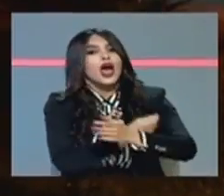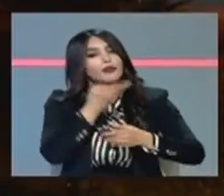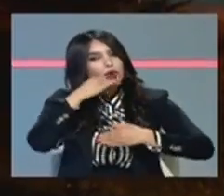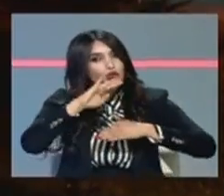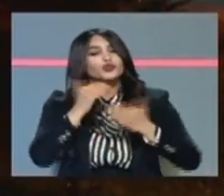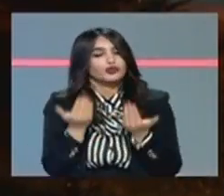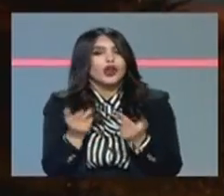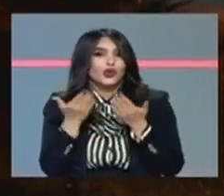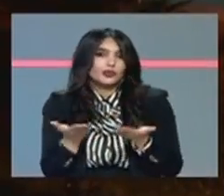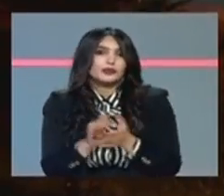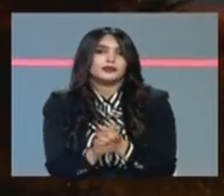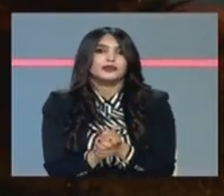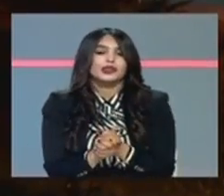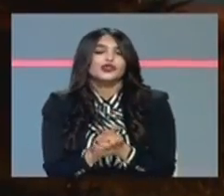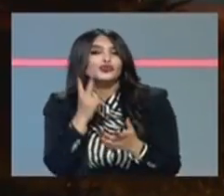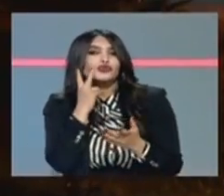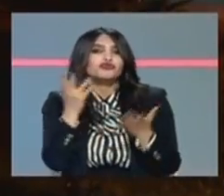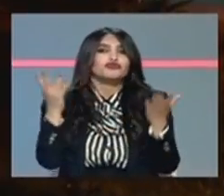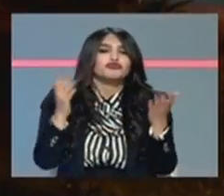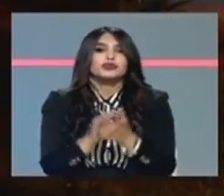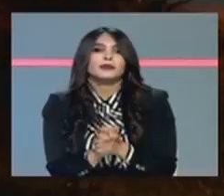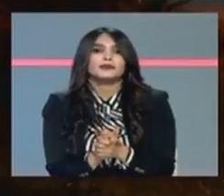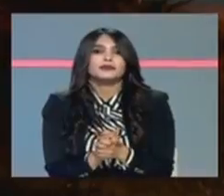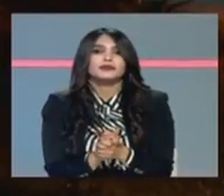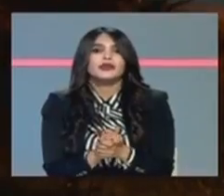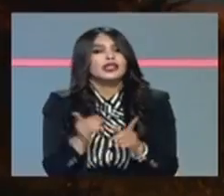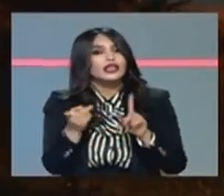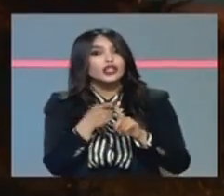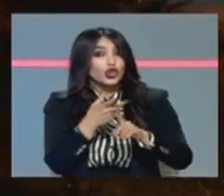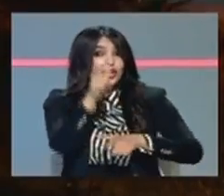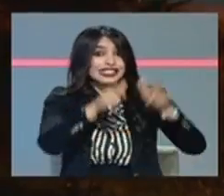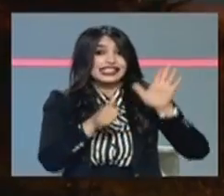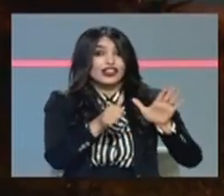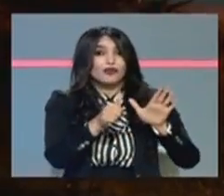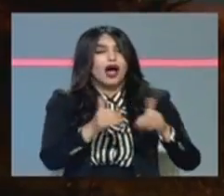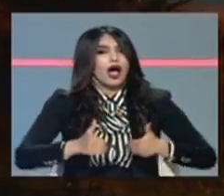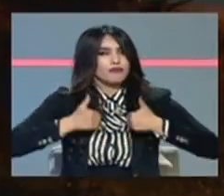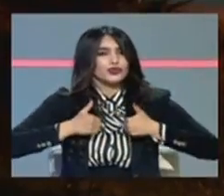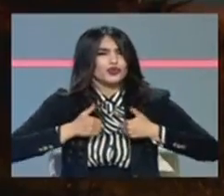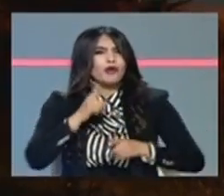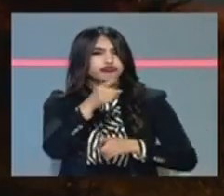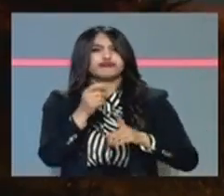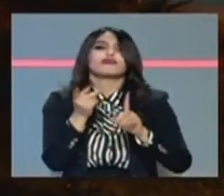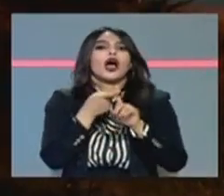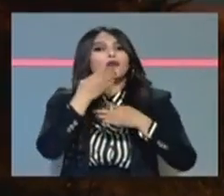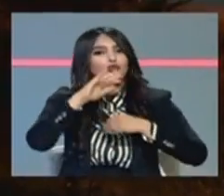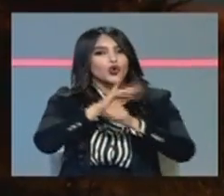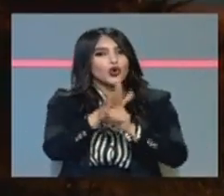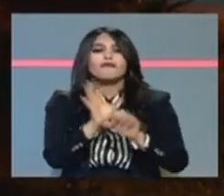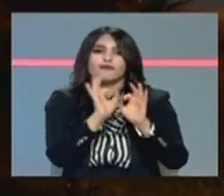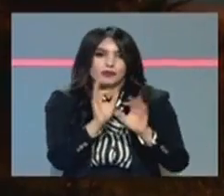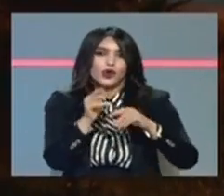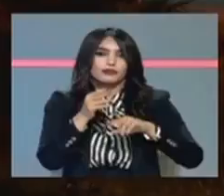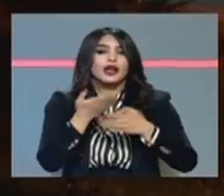الحمد لله اليوم كما كنا نحكوا انه معناها تناتوا للشفاء بفضل عزيمتهم واصرارهم على ذلك.